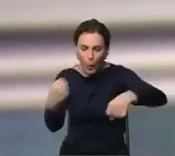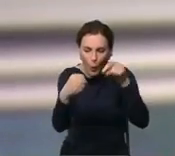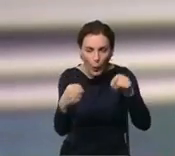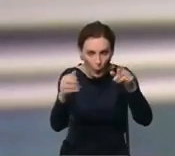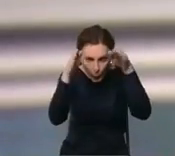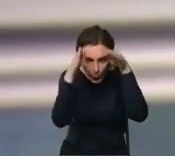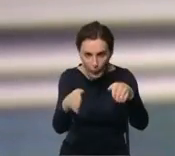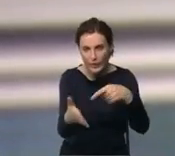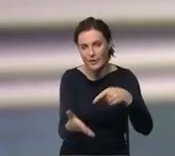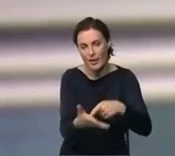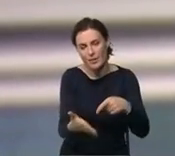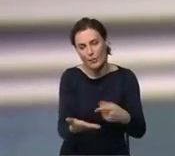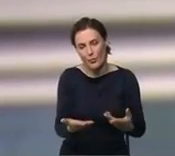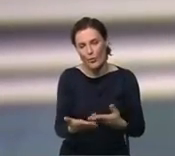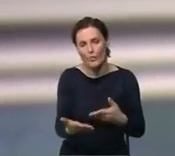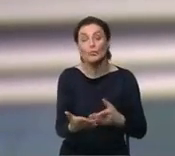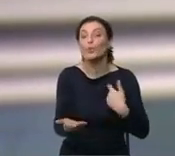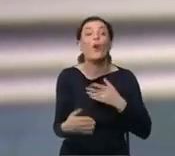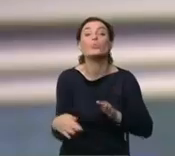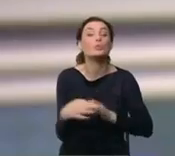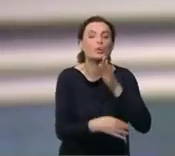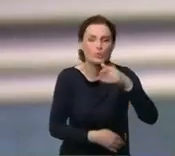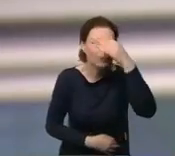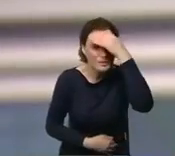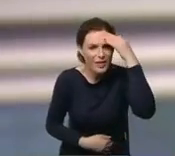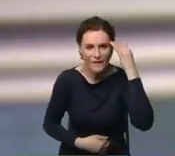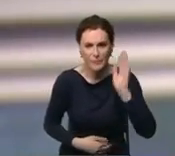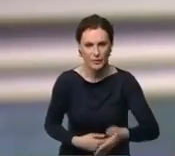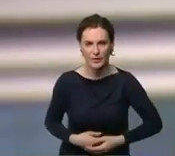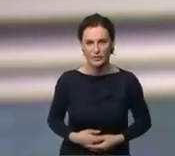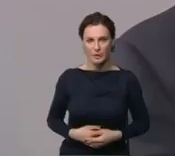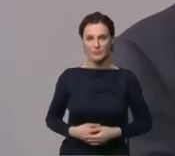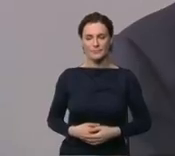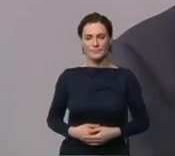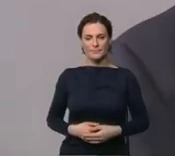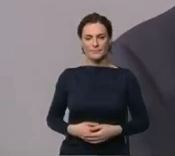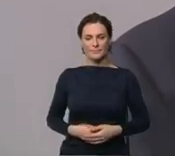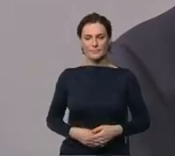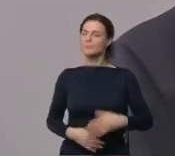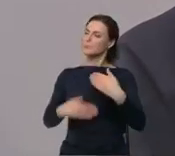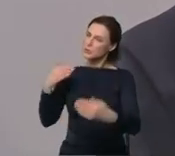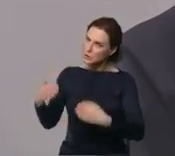kierownictwo w bolidzie Formuły 1, dlatego też co się wydarzy w przyszłości, tego nie wiem, ale były takie pomysły. Życzę wam